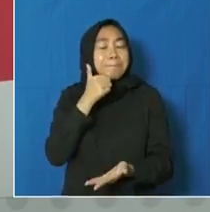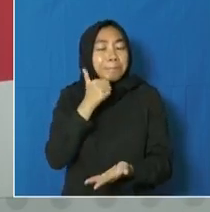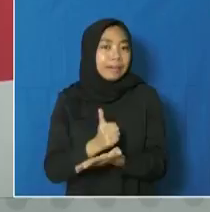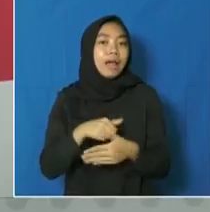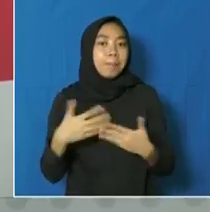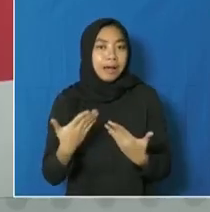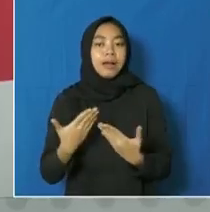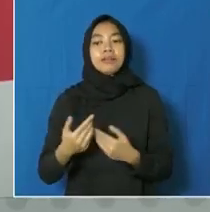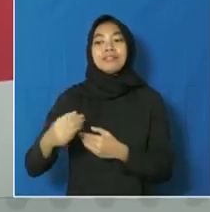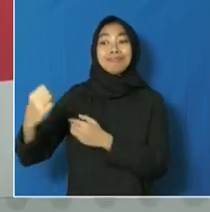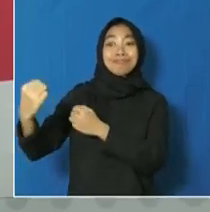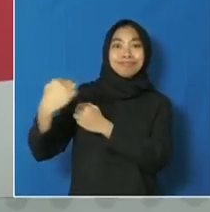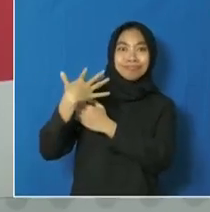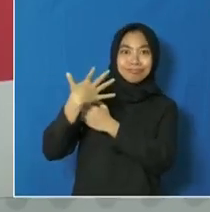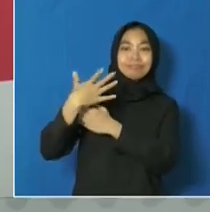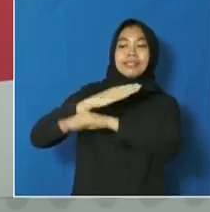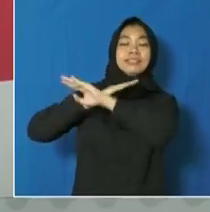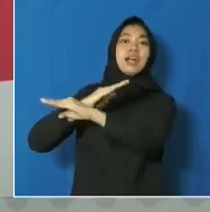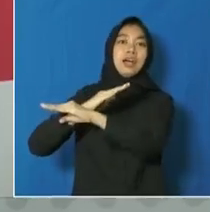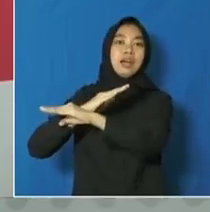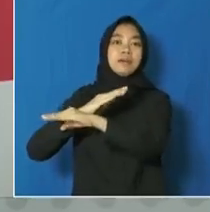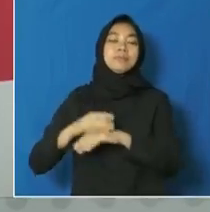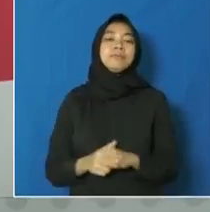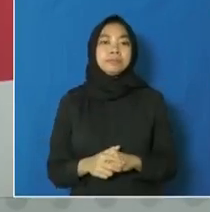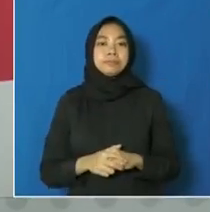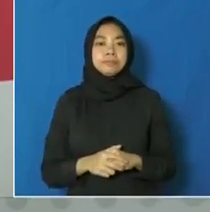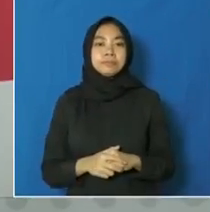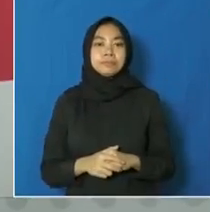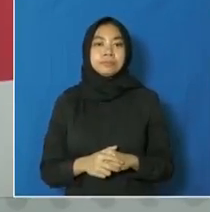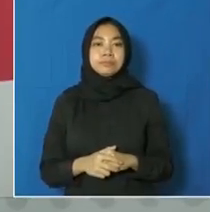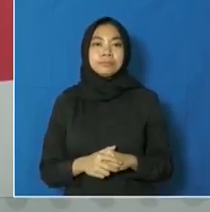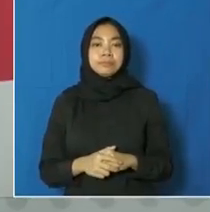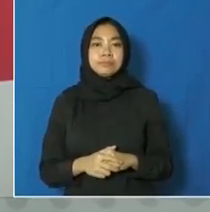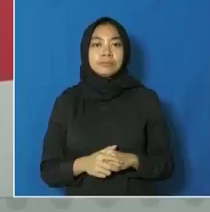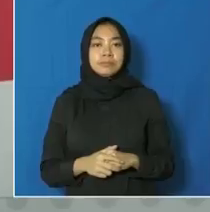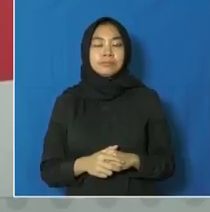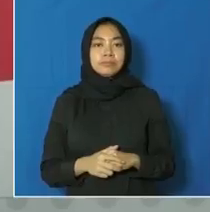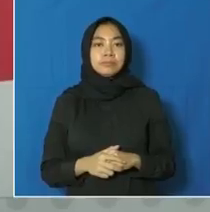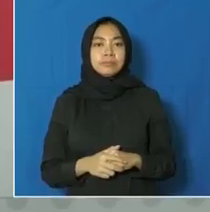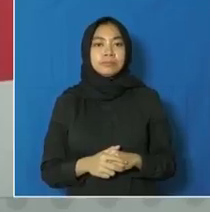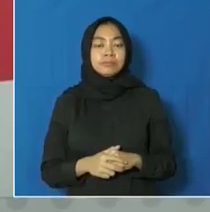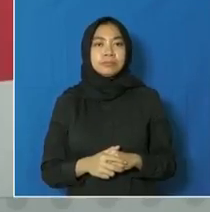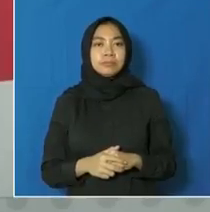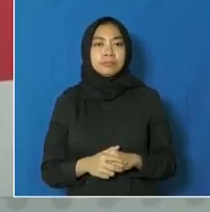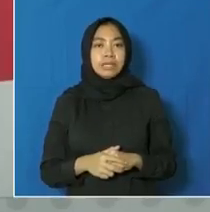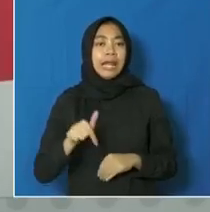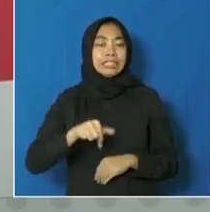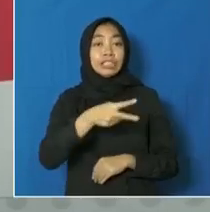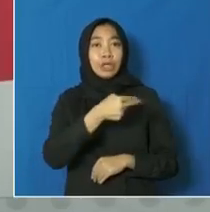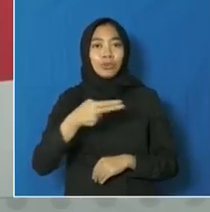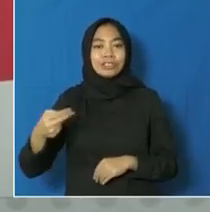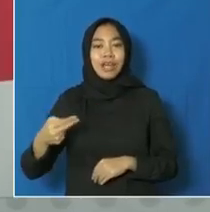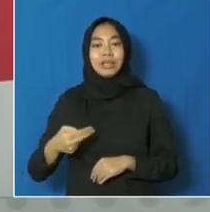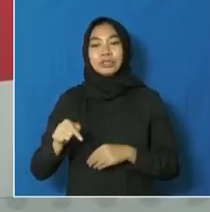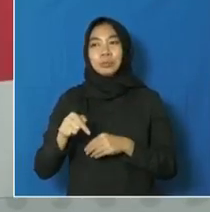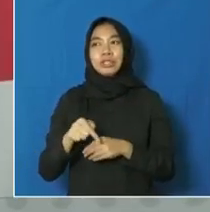upaya untuk menghentikan penyebaran ini menjadi lebih penting bagi kita dibanding dengan hanya